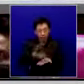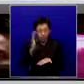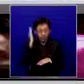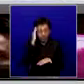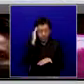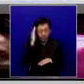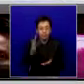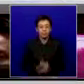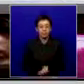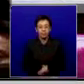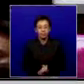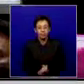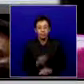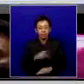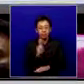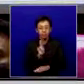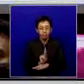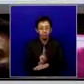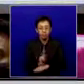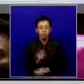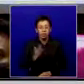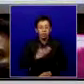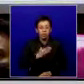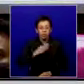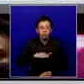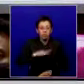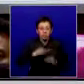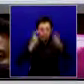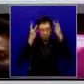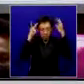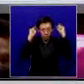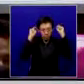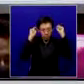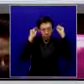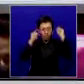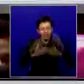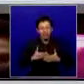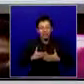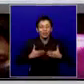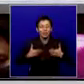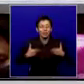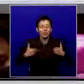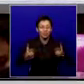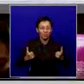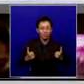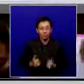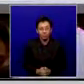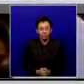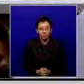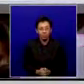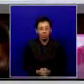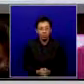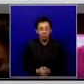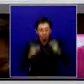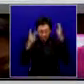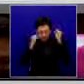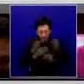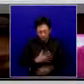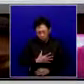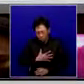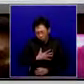ท่านประธานครับผมรู้สึกว่าท่านนายกเนี่ยจะมีความสุขเหลือเกินท่านมีความภาคภูมิใจม